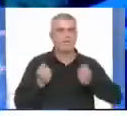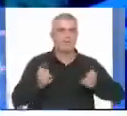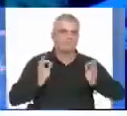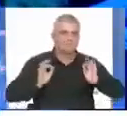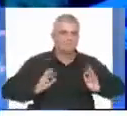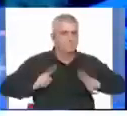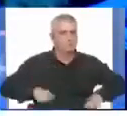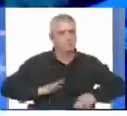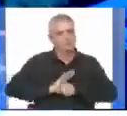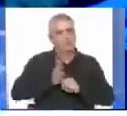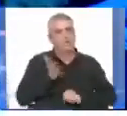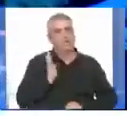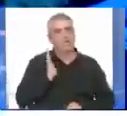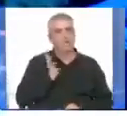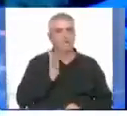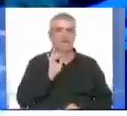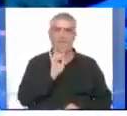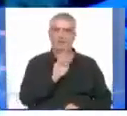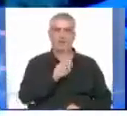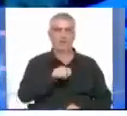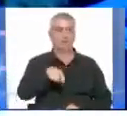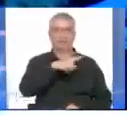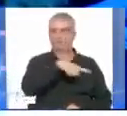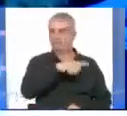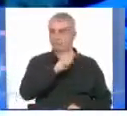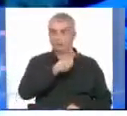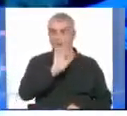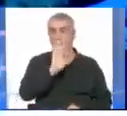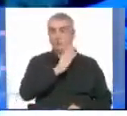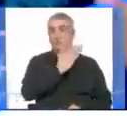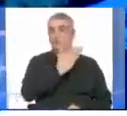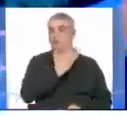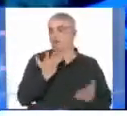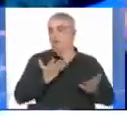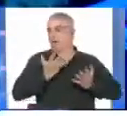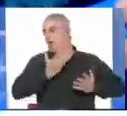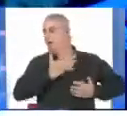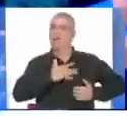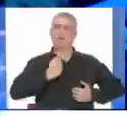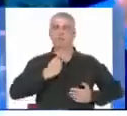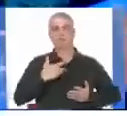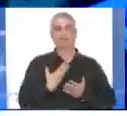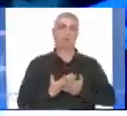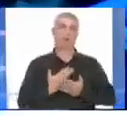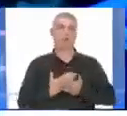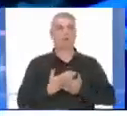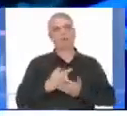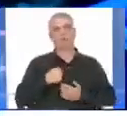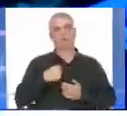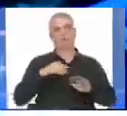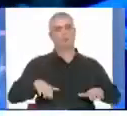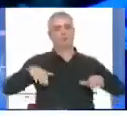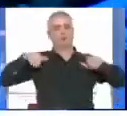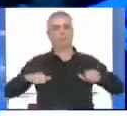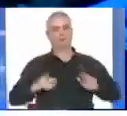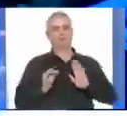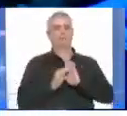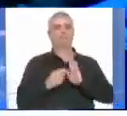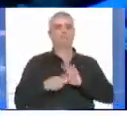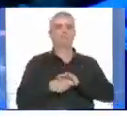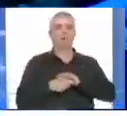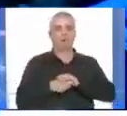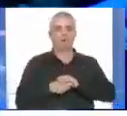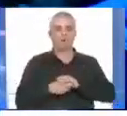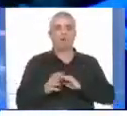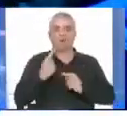ממש אכזרי נגד השופטים. שופטי נתניהו, איך הם מעזו להמליץ לנו לסגת מסעיף השוחד?